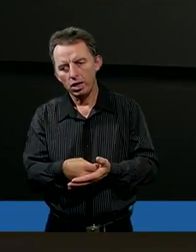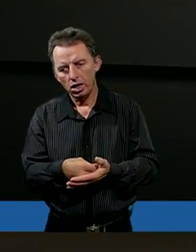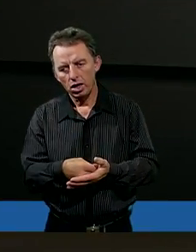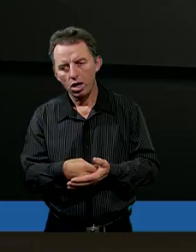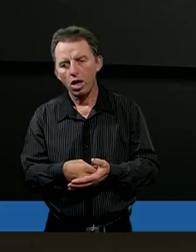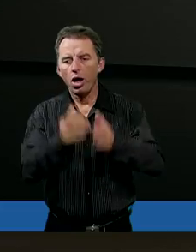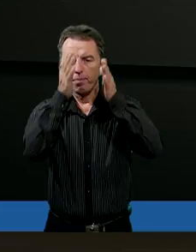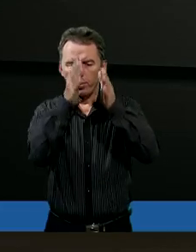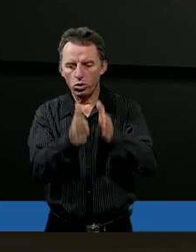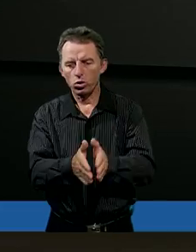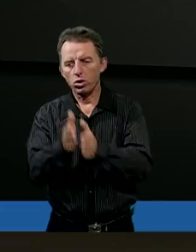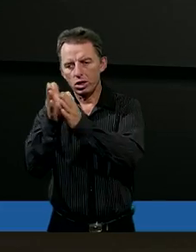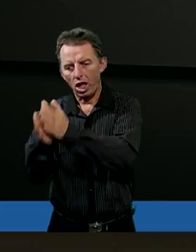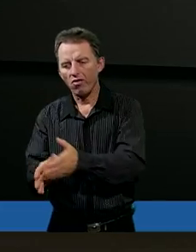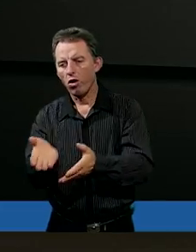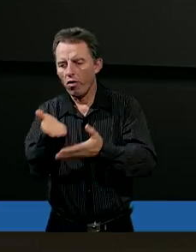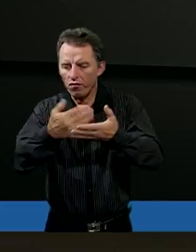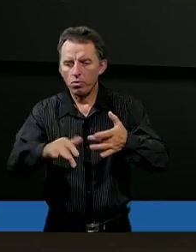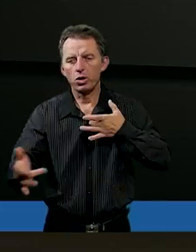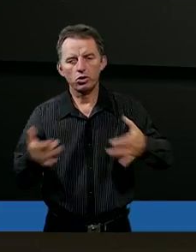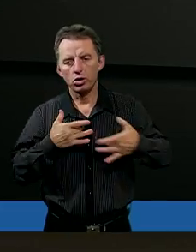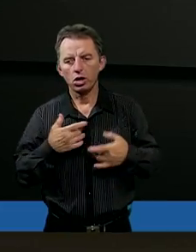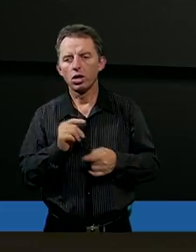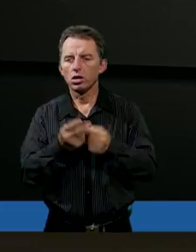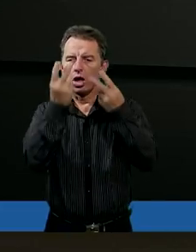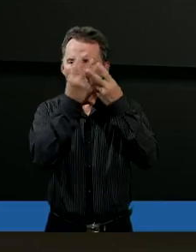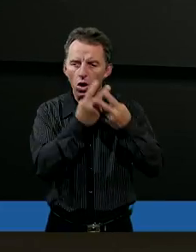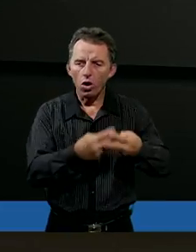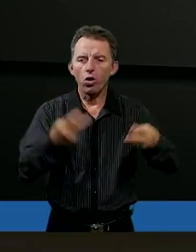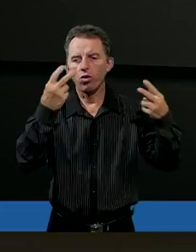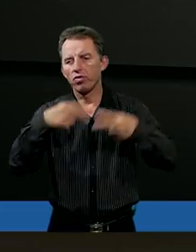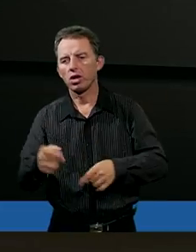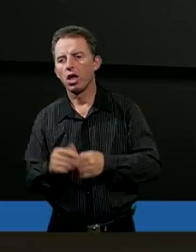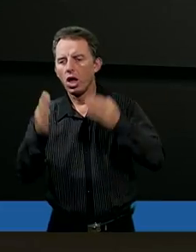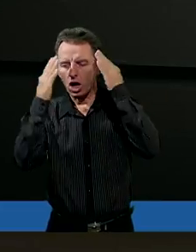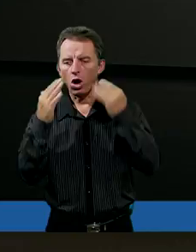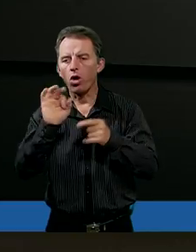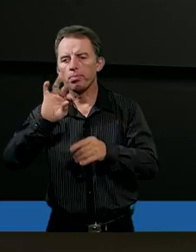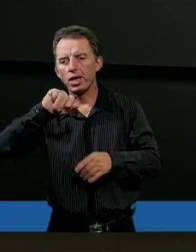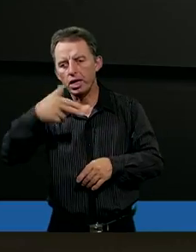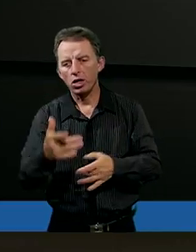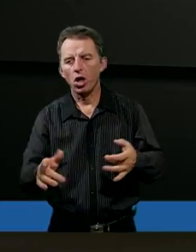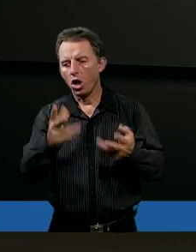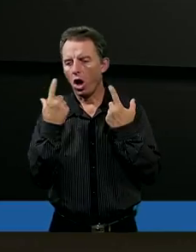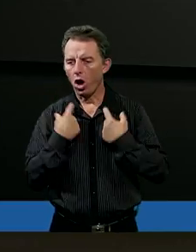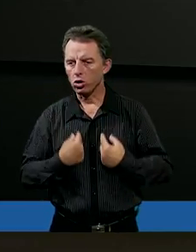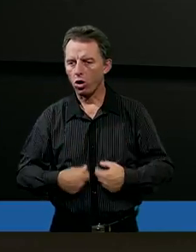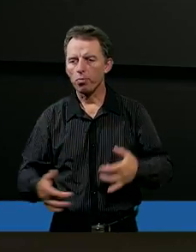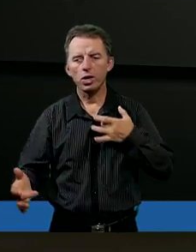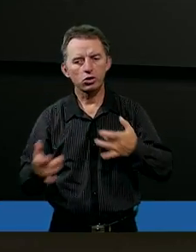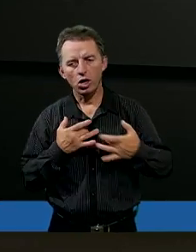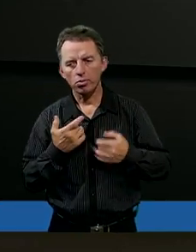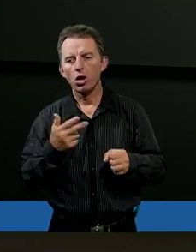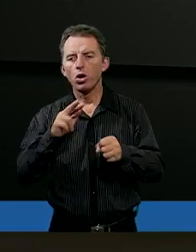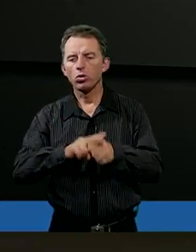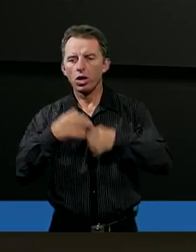cenną postawą wobec cierpienia. Kiedy odwiedzam hospicjum i osoby cierpiące,